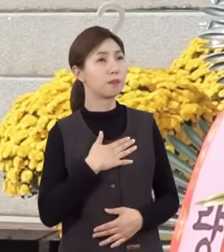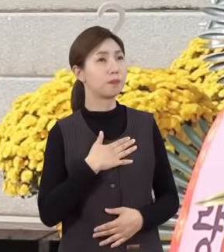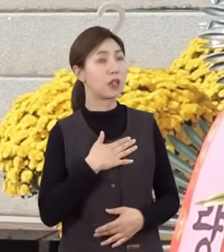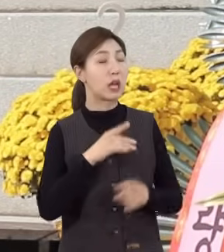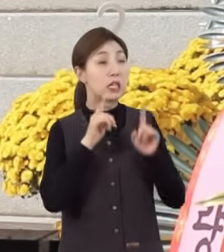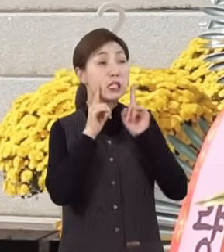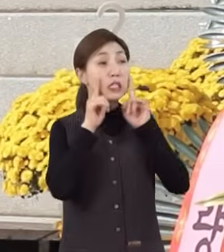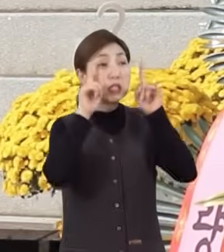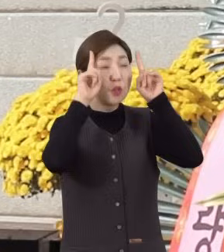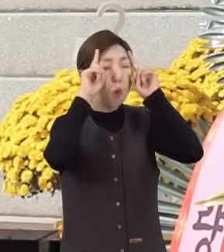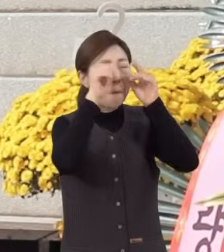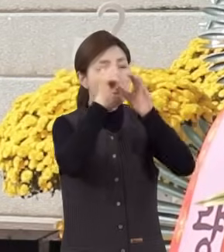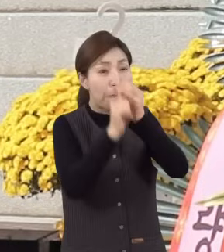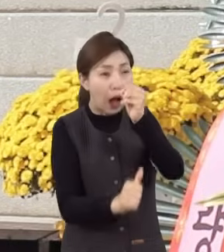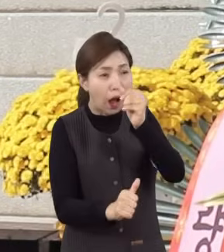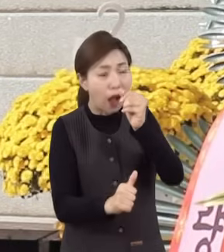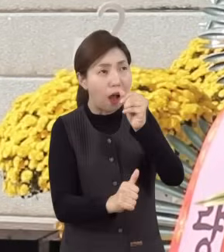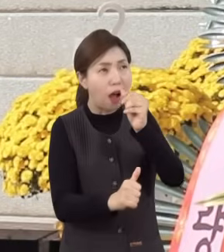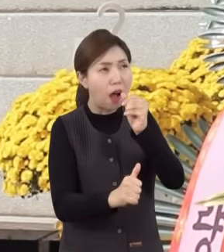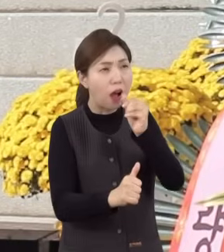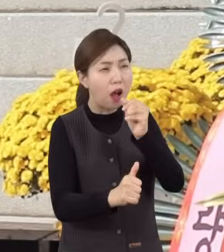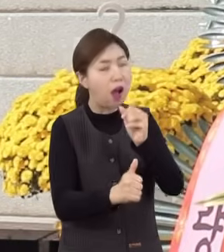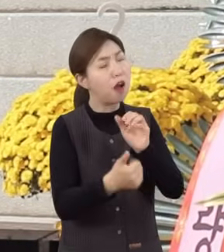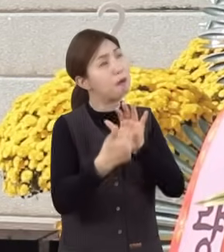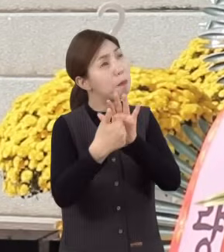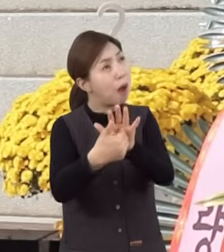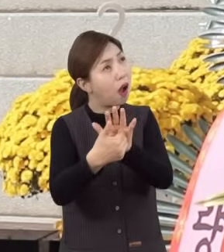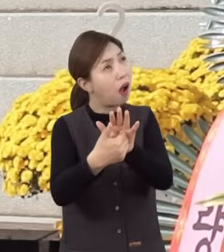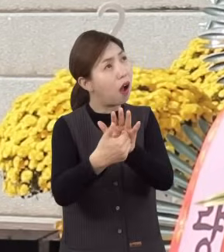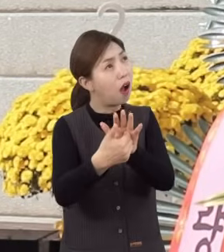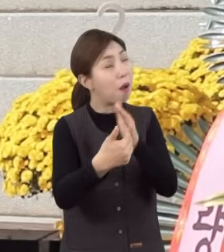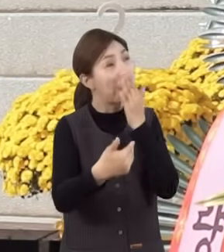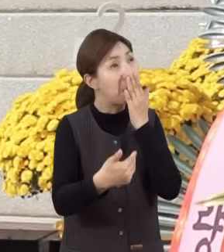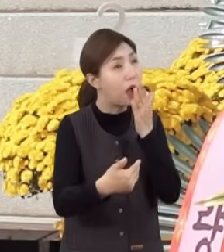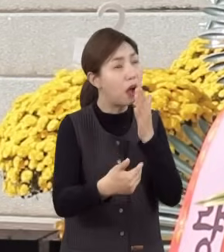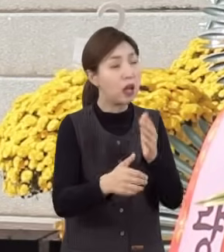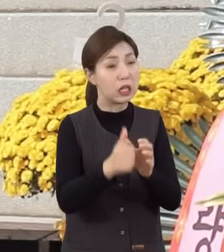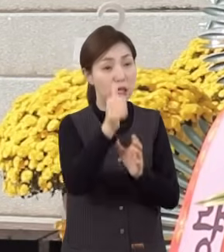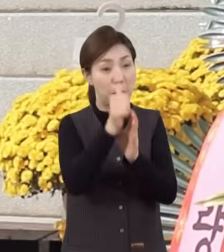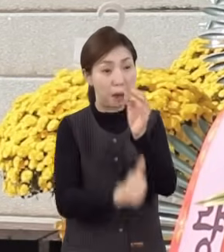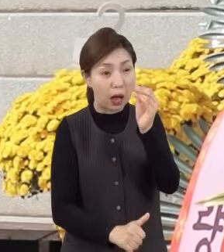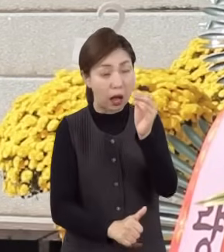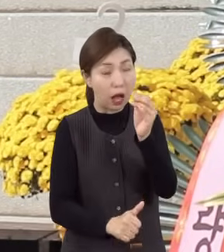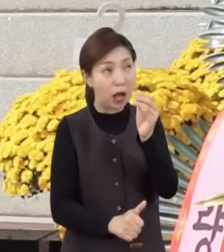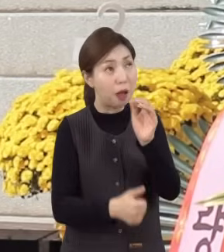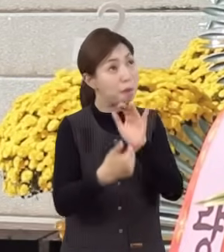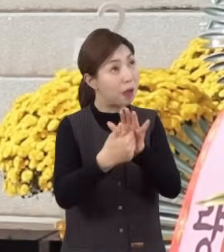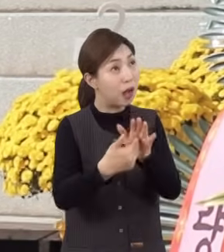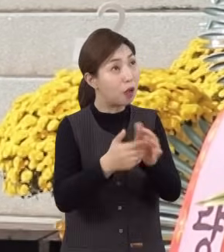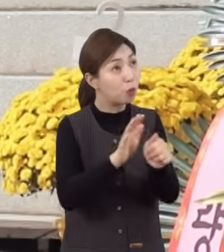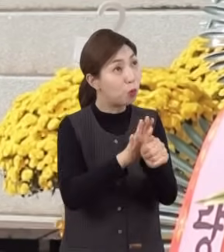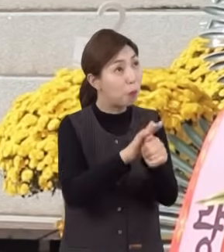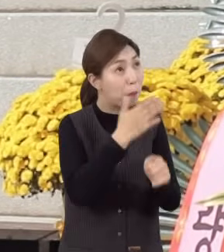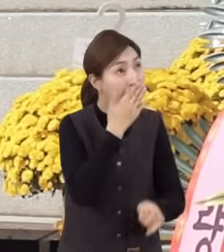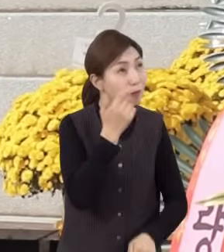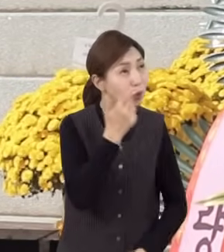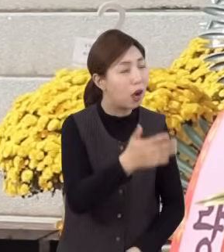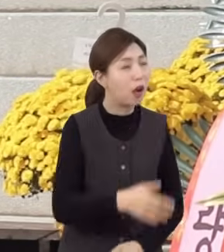하더라도 지옥에 떨어지는 것은 막을 수 있겠습니까? 막는다, 못 막는다?